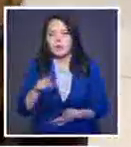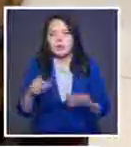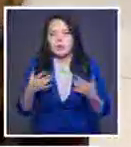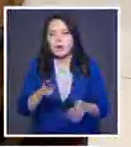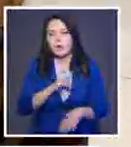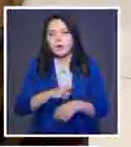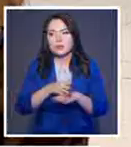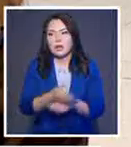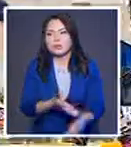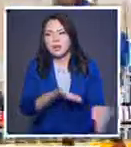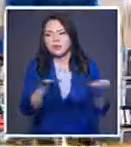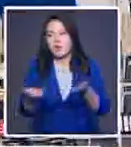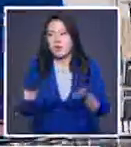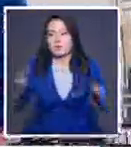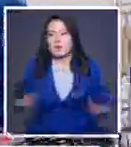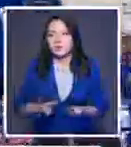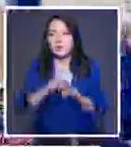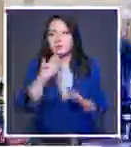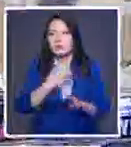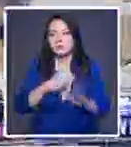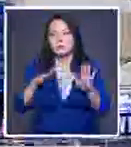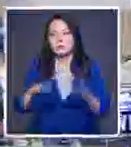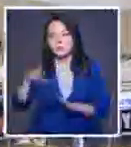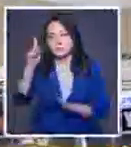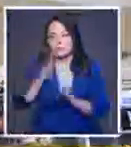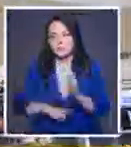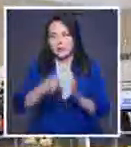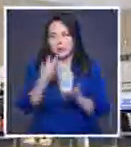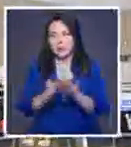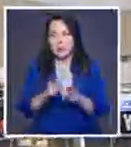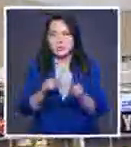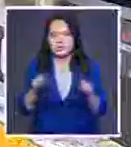қабылдайтынын ескерсек, бұл жер астаналықтардың сүйікті орны болады деуге толық негіз